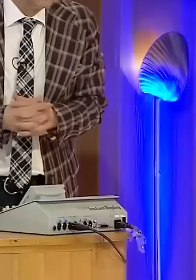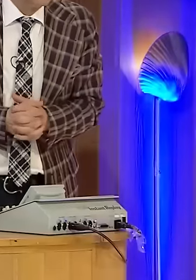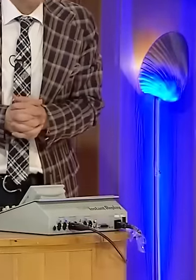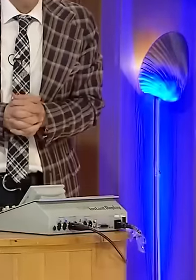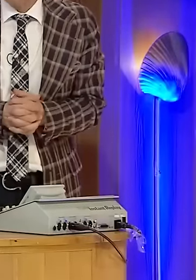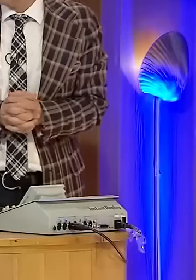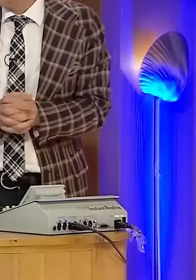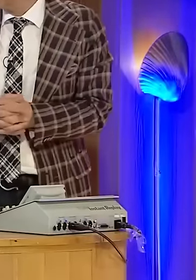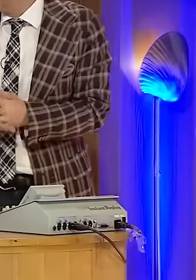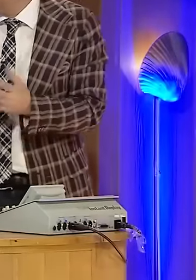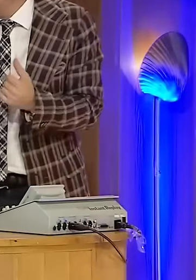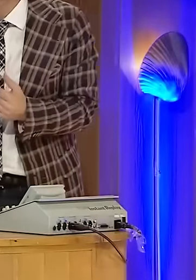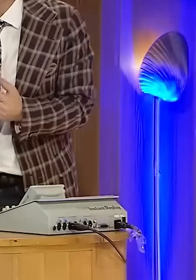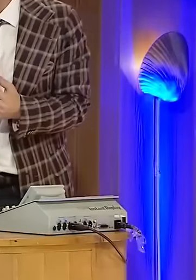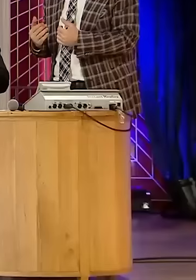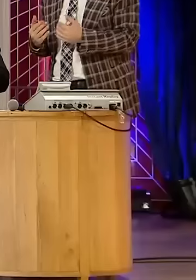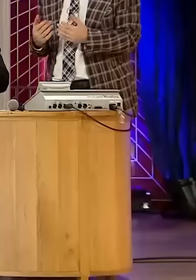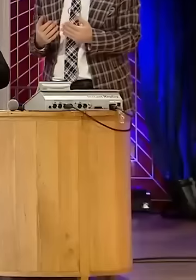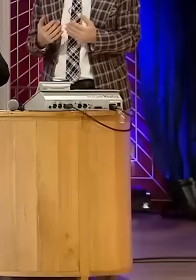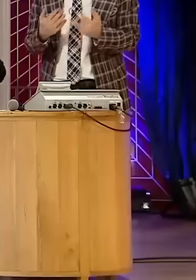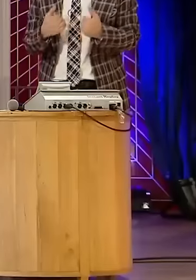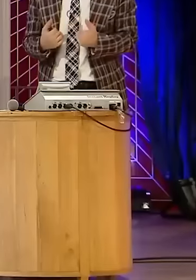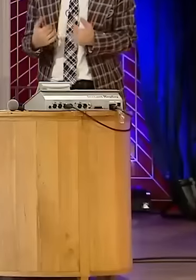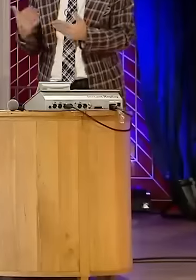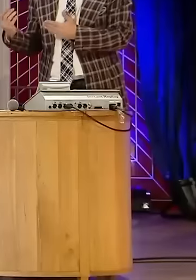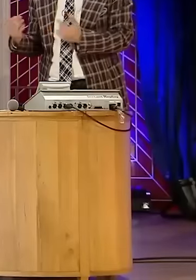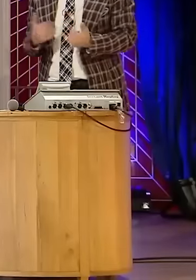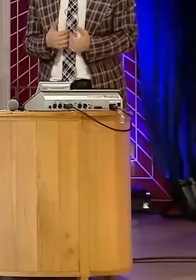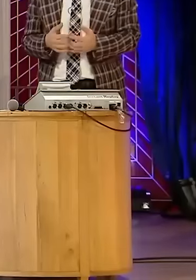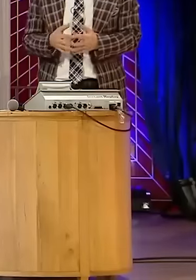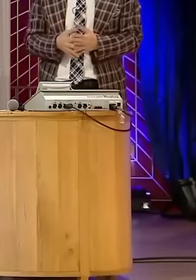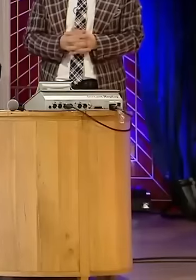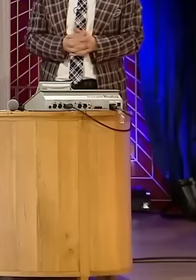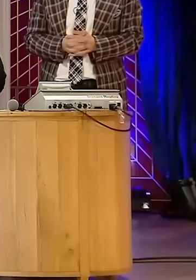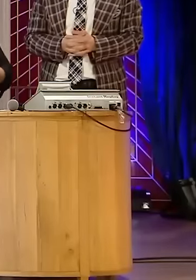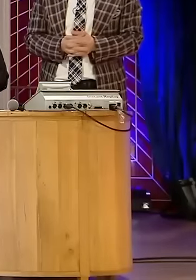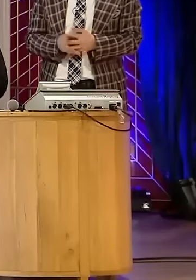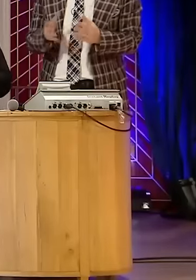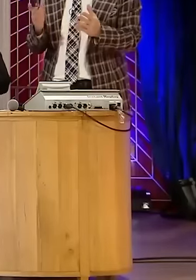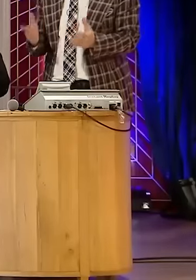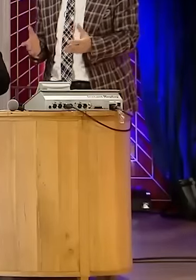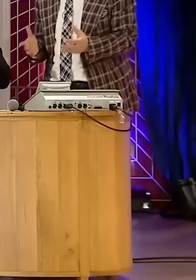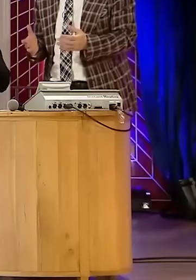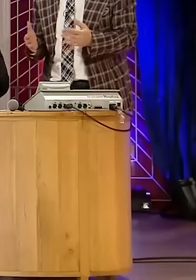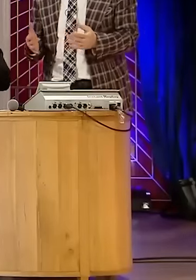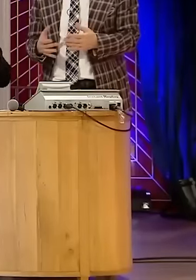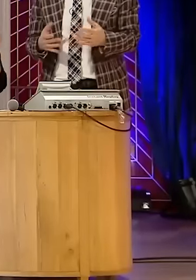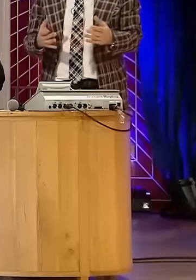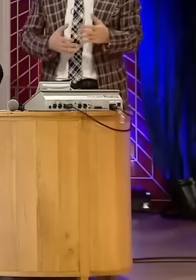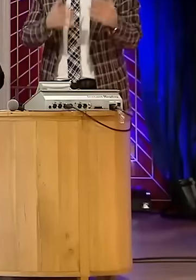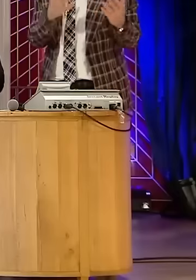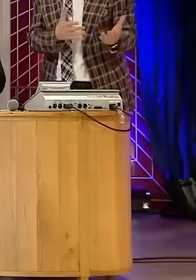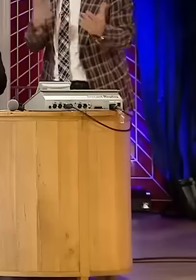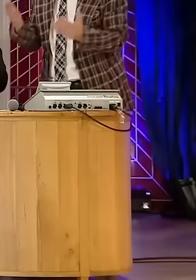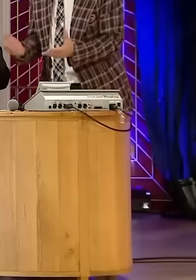duymayanlar programında bana dediler ki yine onun çevirisiyle ya biz yıllardır